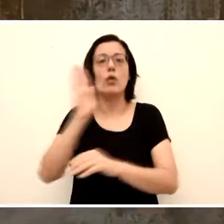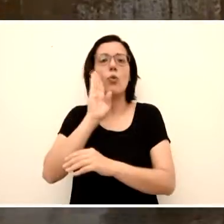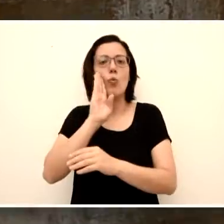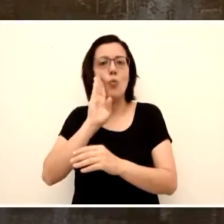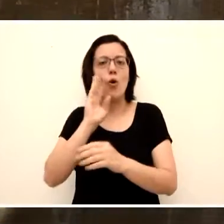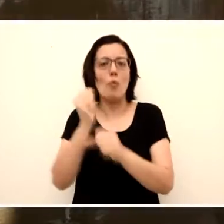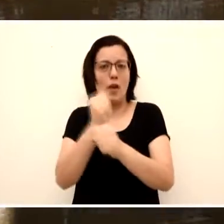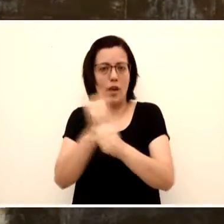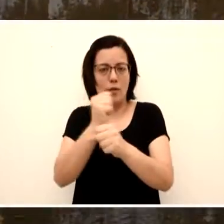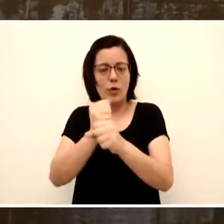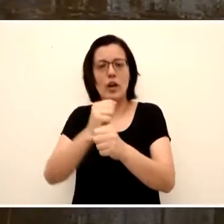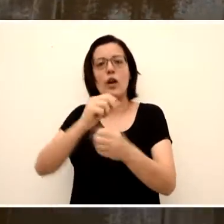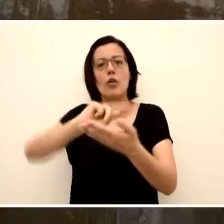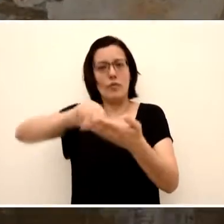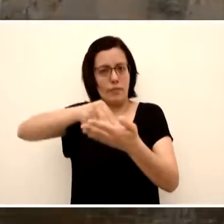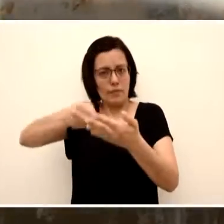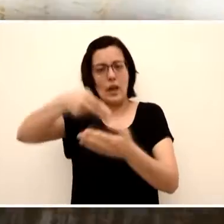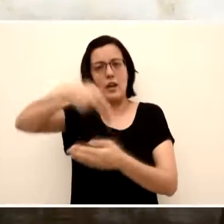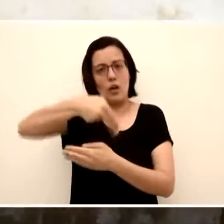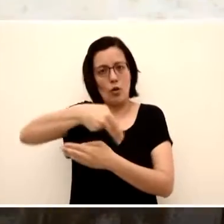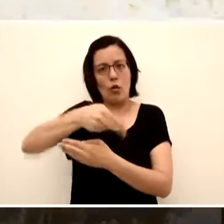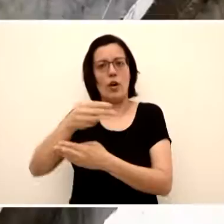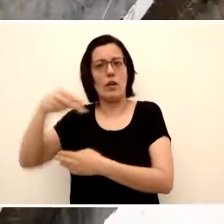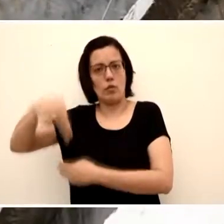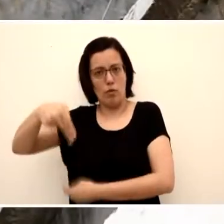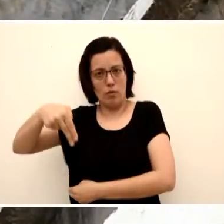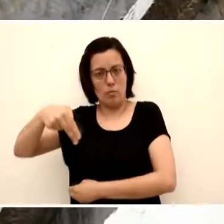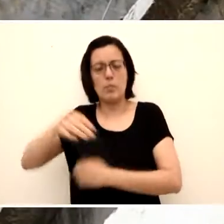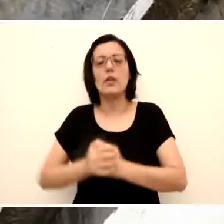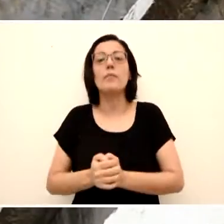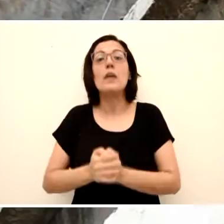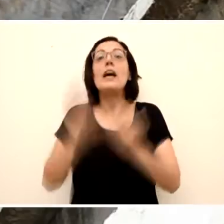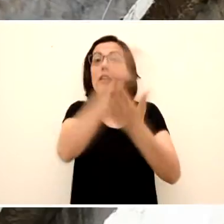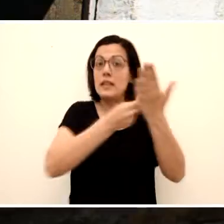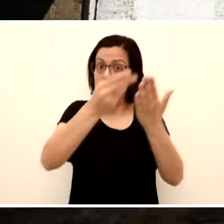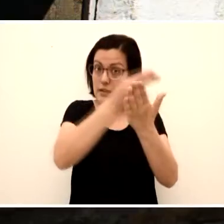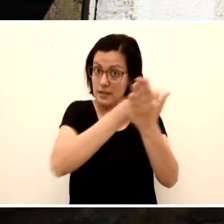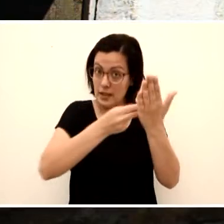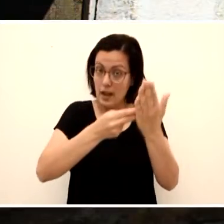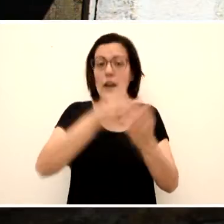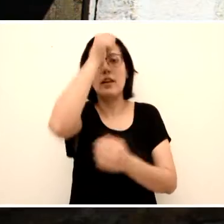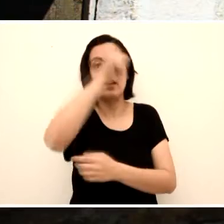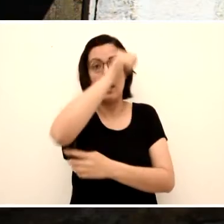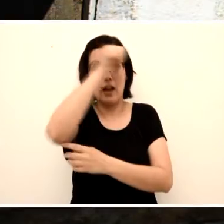scultore. È un'originalissima opera in pietra leccese, ricca di simboli esoterici e religiosi.